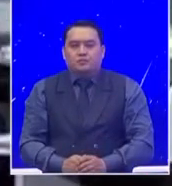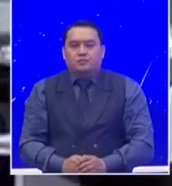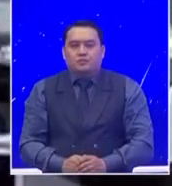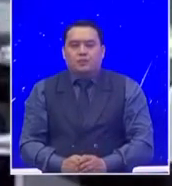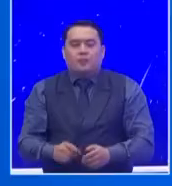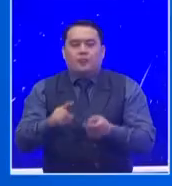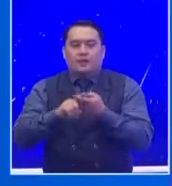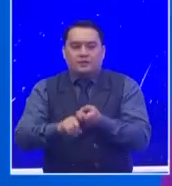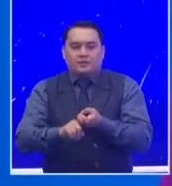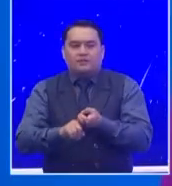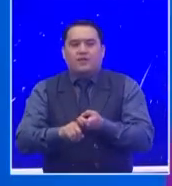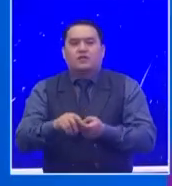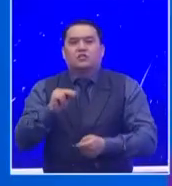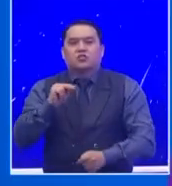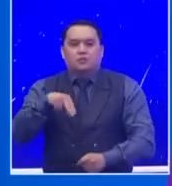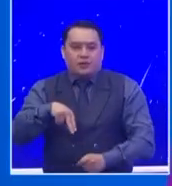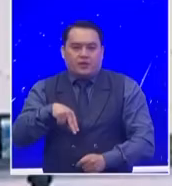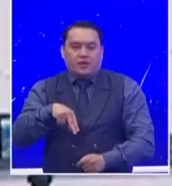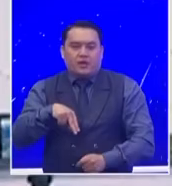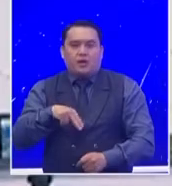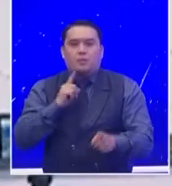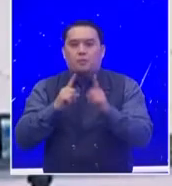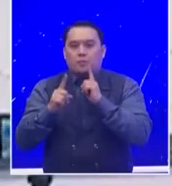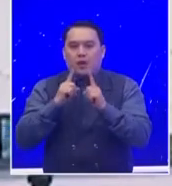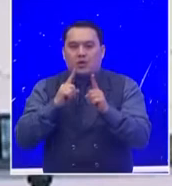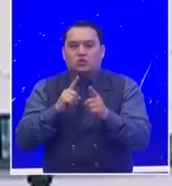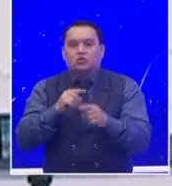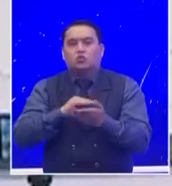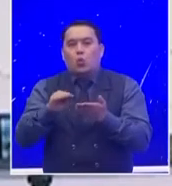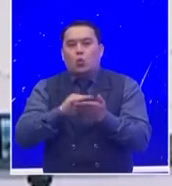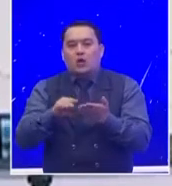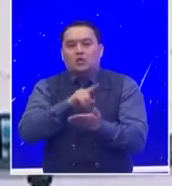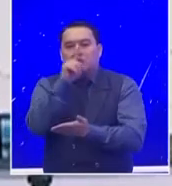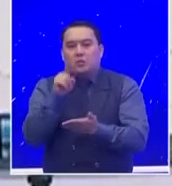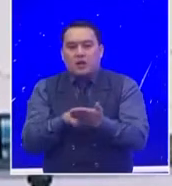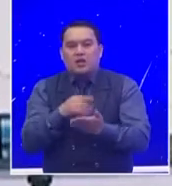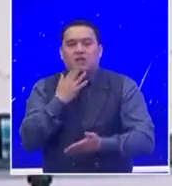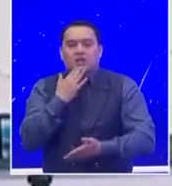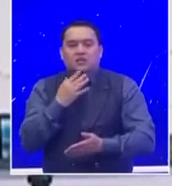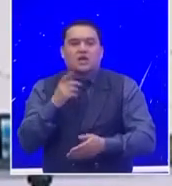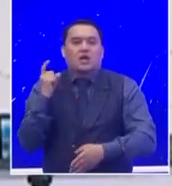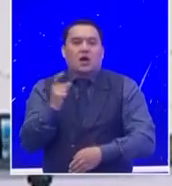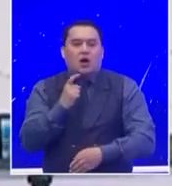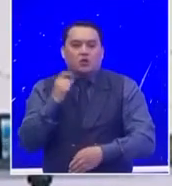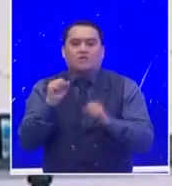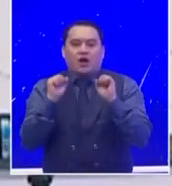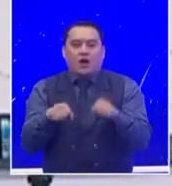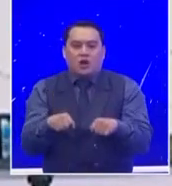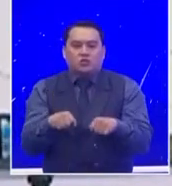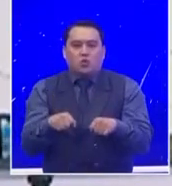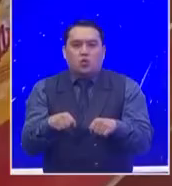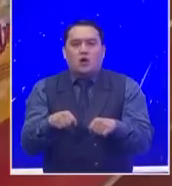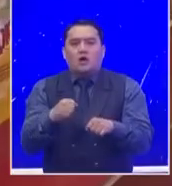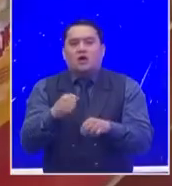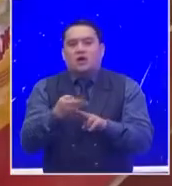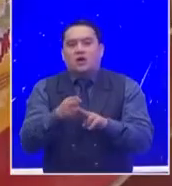В связи с введением чрезвычайного положения в кулуарах мажилиса журналисты спросили вице-министра национальной экономики о возможной отсрочке по кредитам